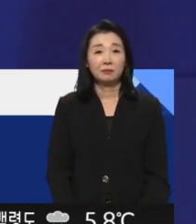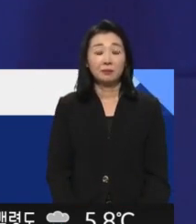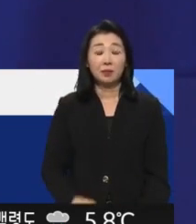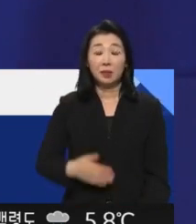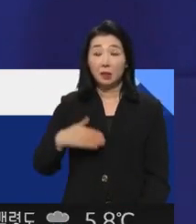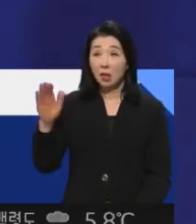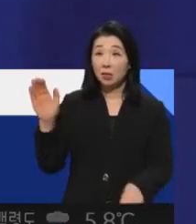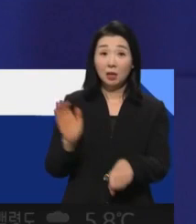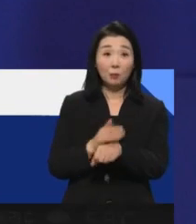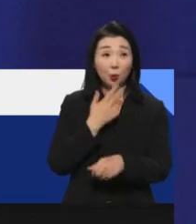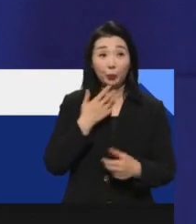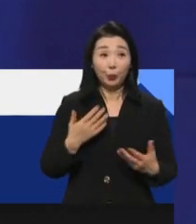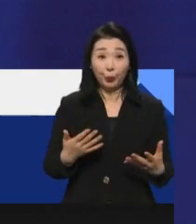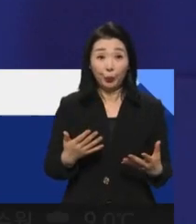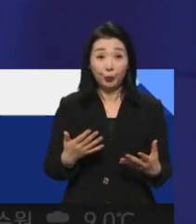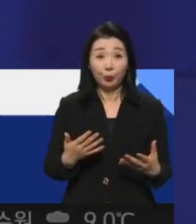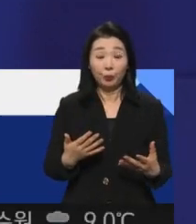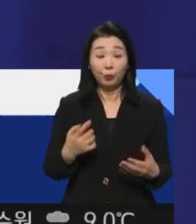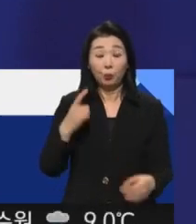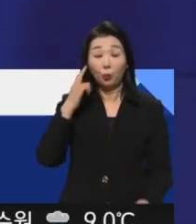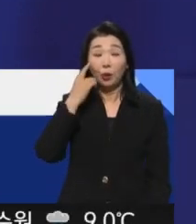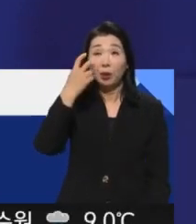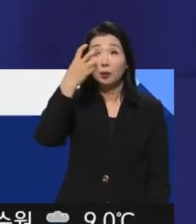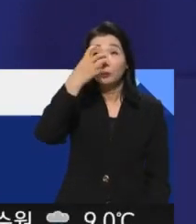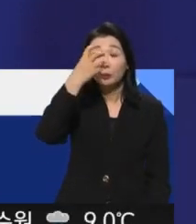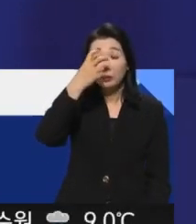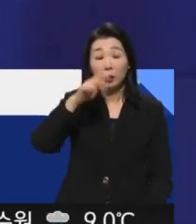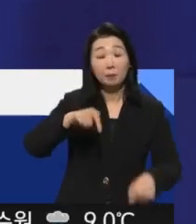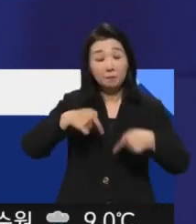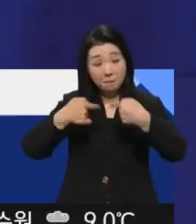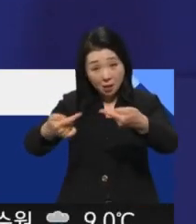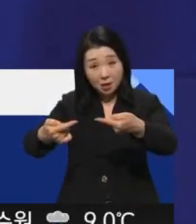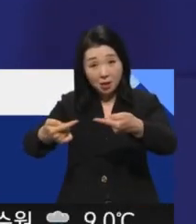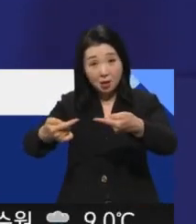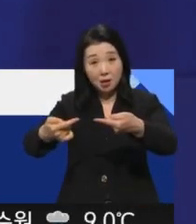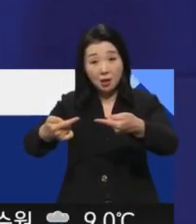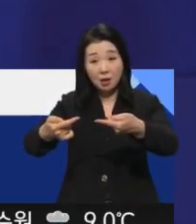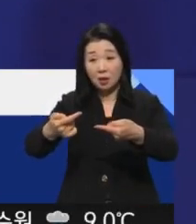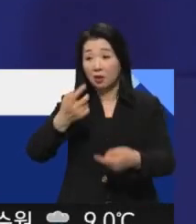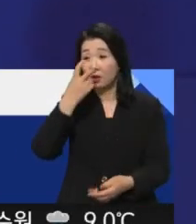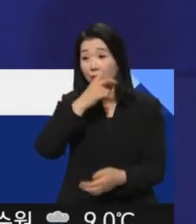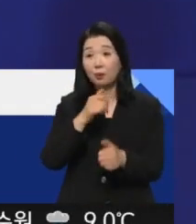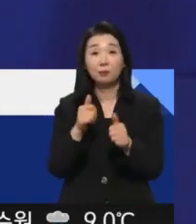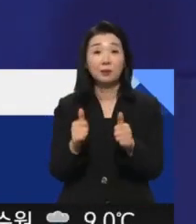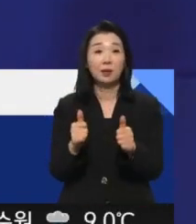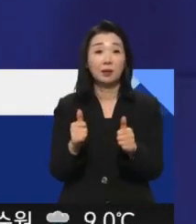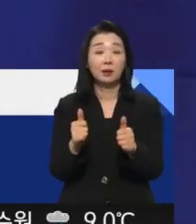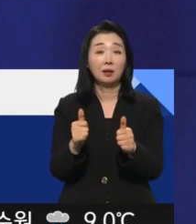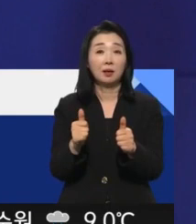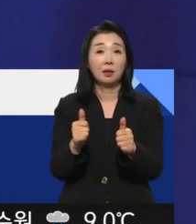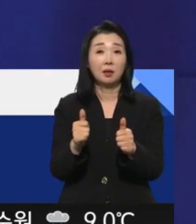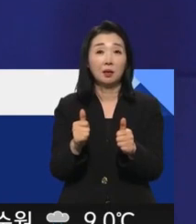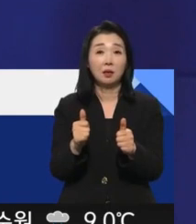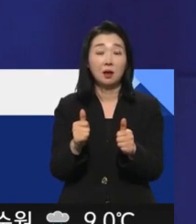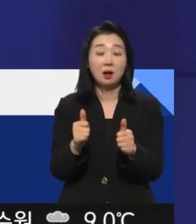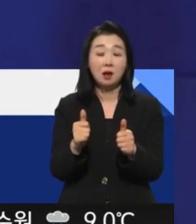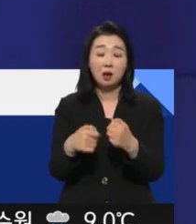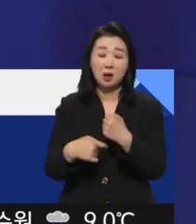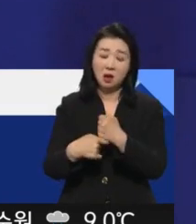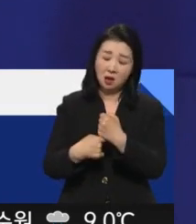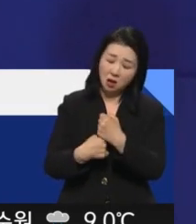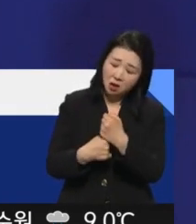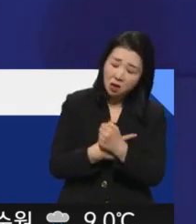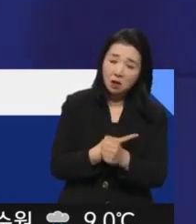일이 없기 때문에 조사에 임했지만 검찰의 이러한 요구들은 매우